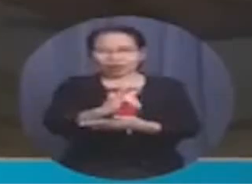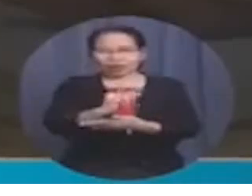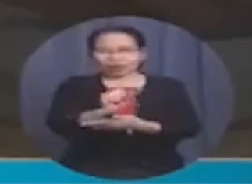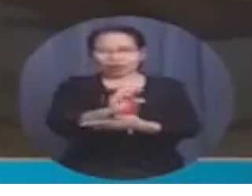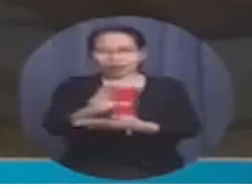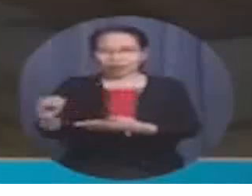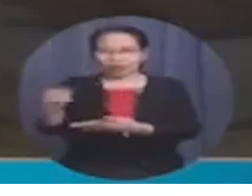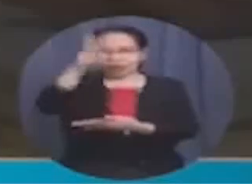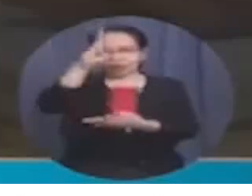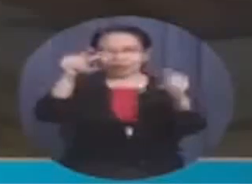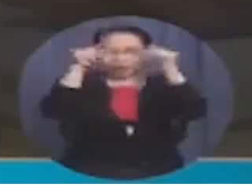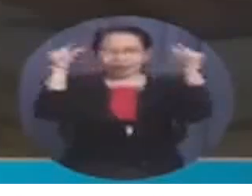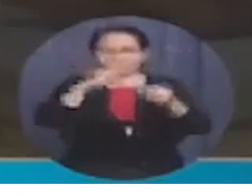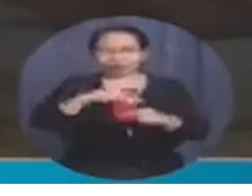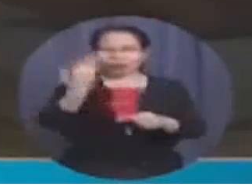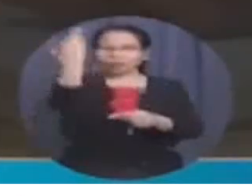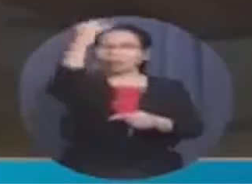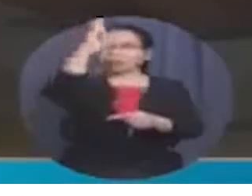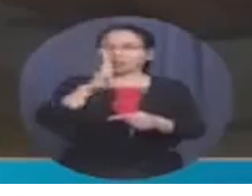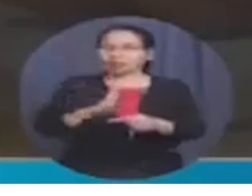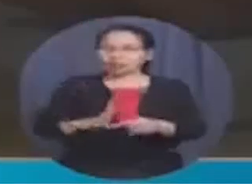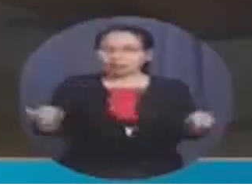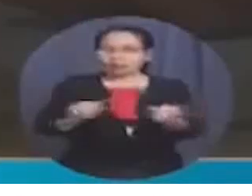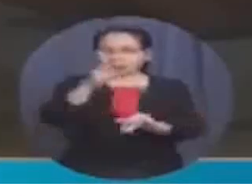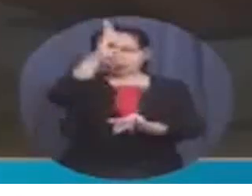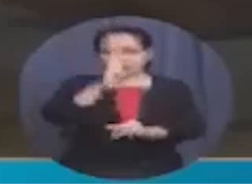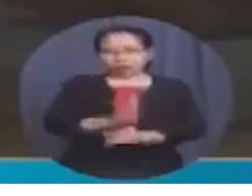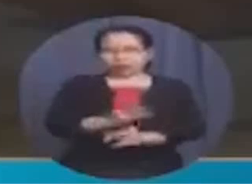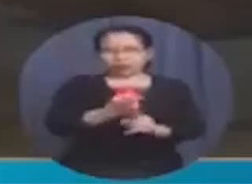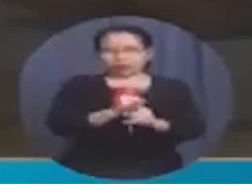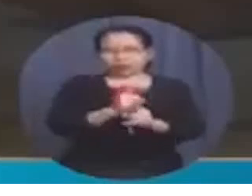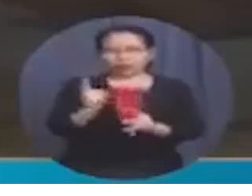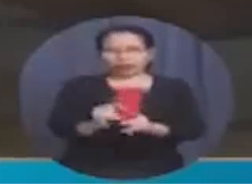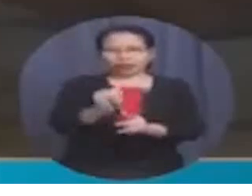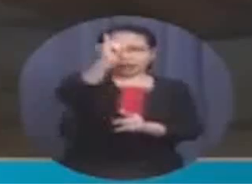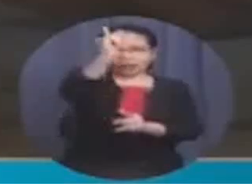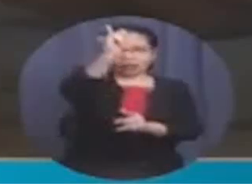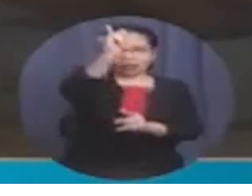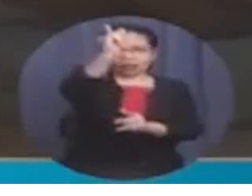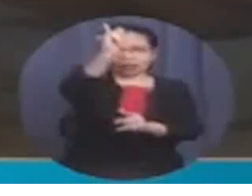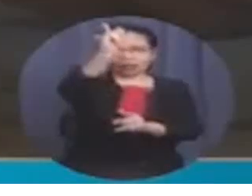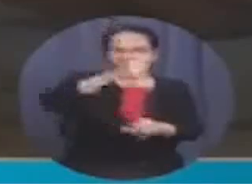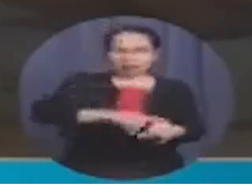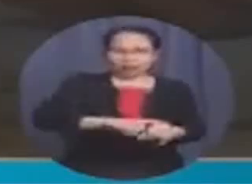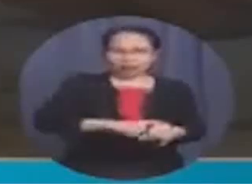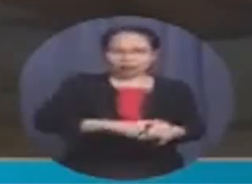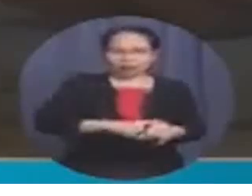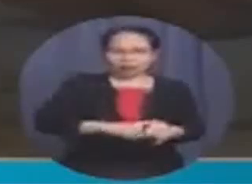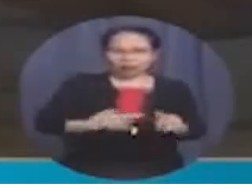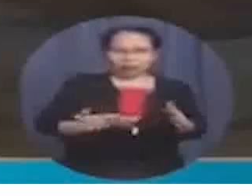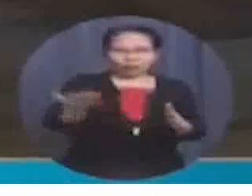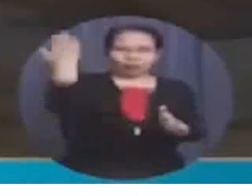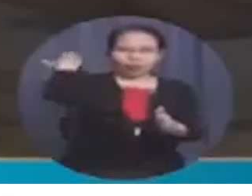of Moses, and He is the same God from the time